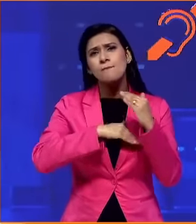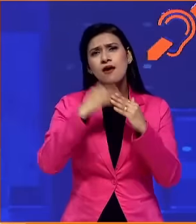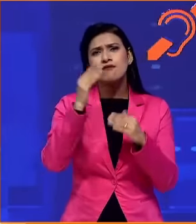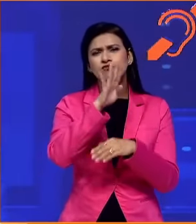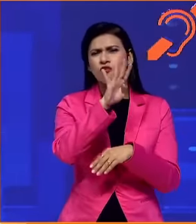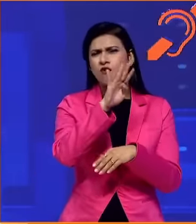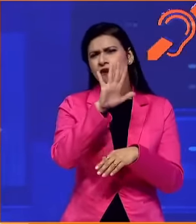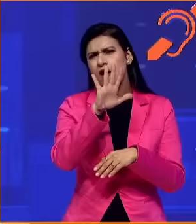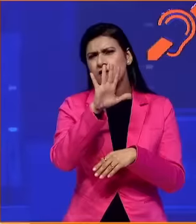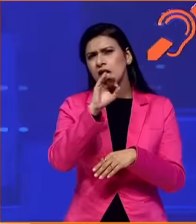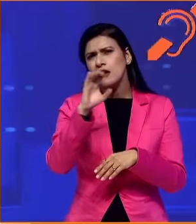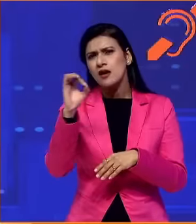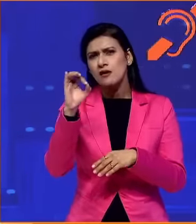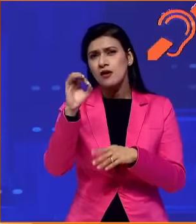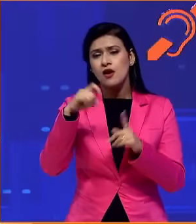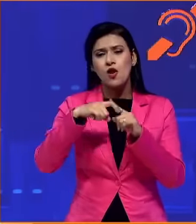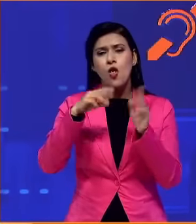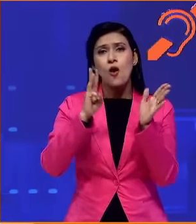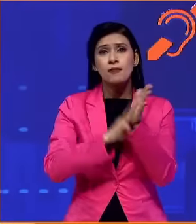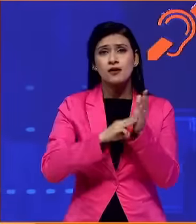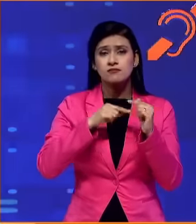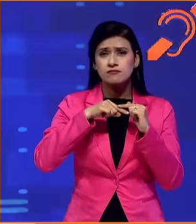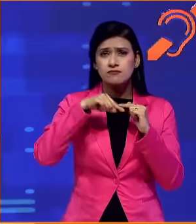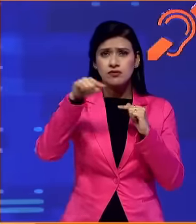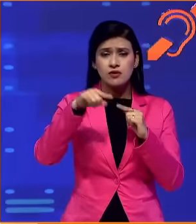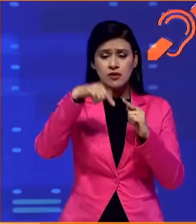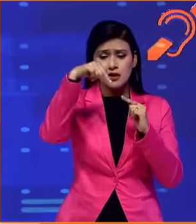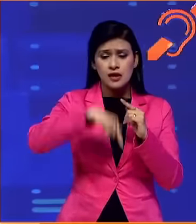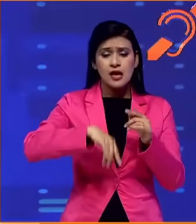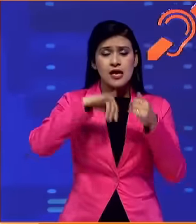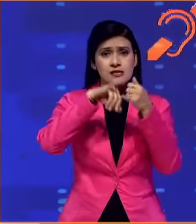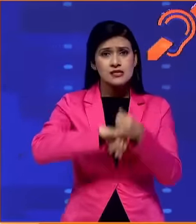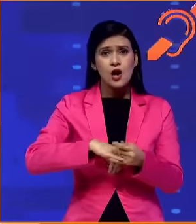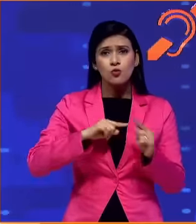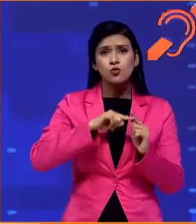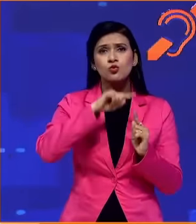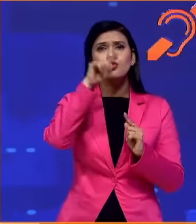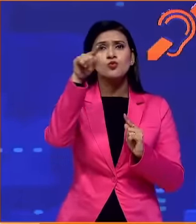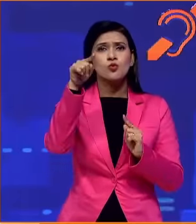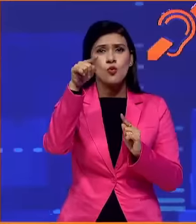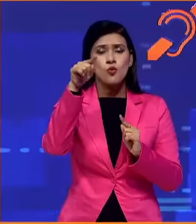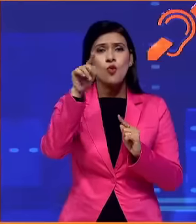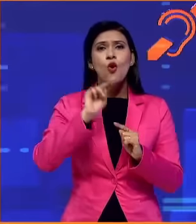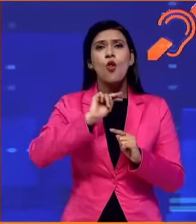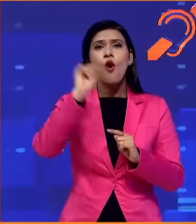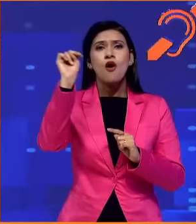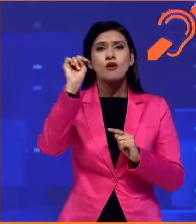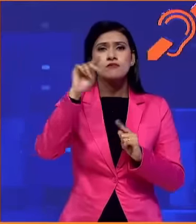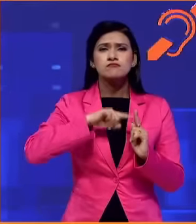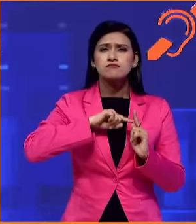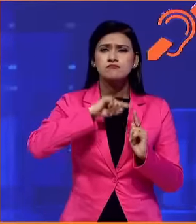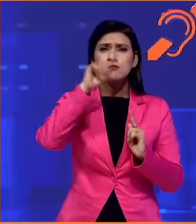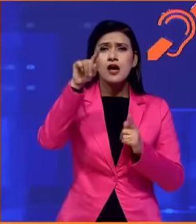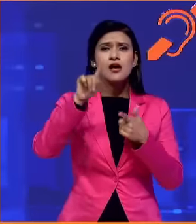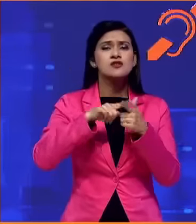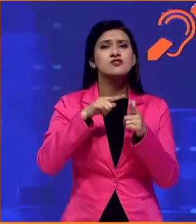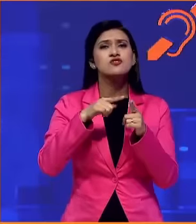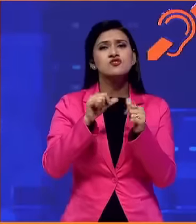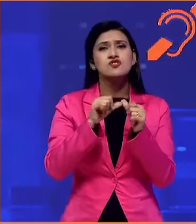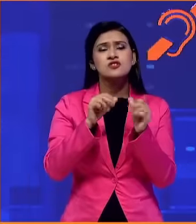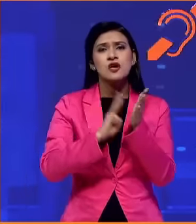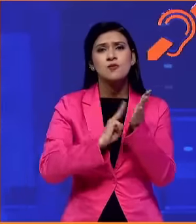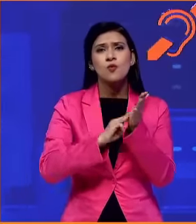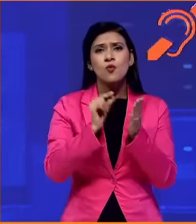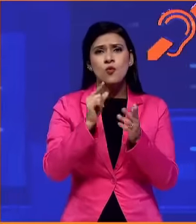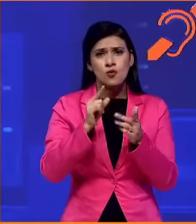पैदलयात्राकी ,औरउसयात्राकेप्रतिजोप्रतिक्रियाहुई, जिसेमैंनेस्वयंदेखा,वह अभूतपूर्वथी।लोगोंनेइसकीमांगकी